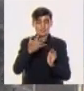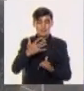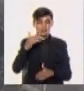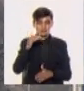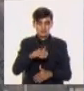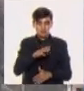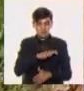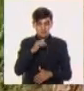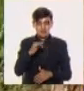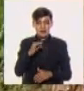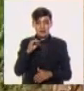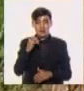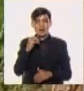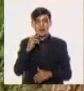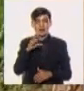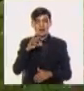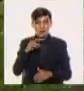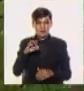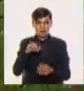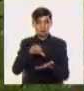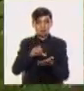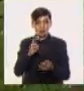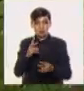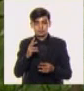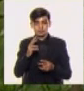бастамада экологиялық белсенділердің де үлесі зор.